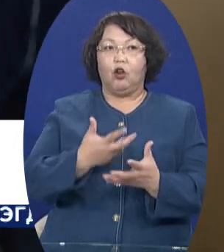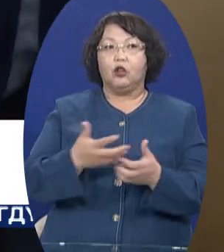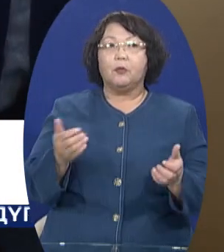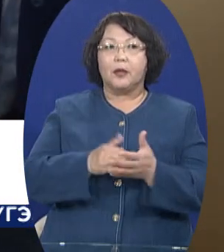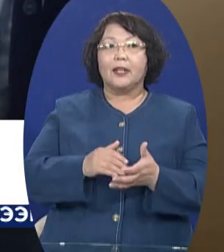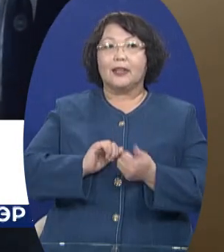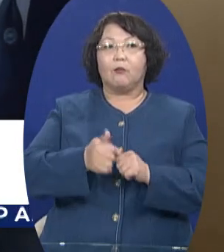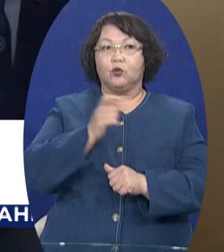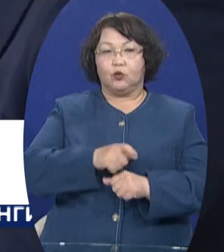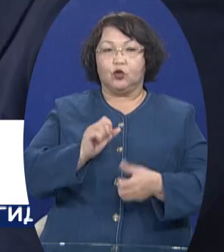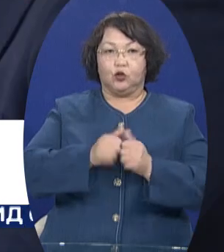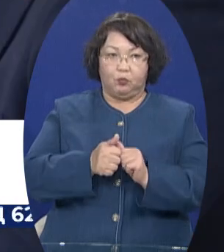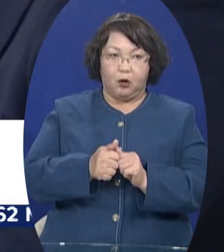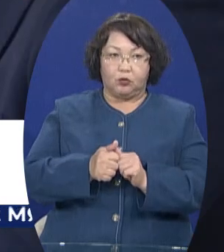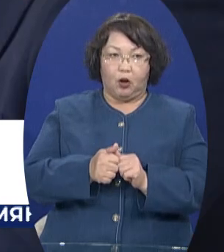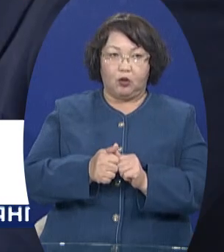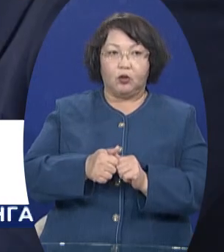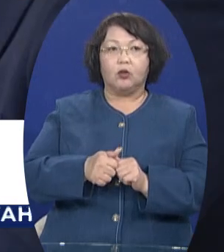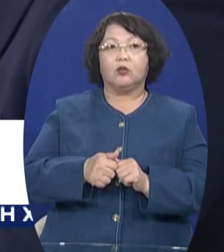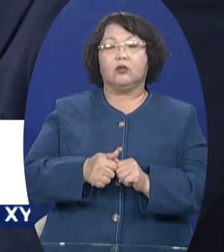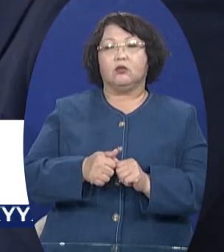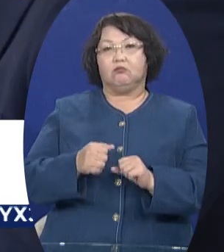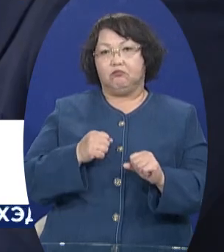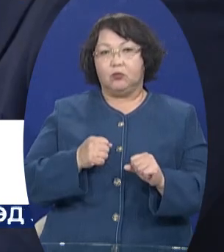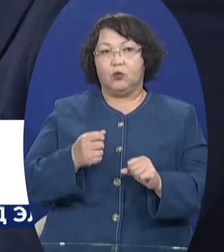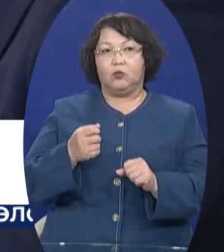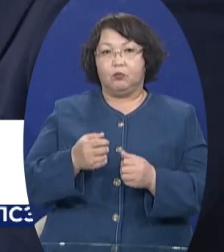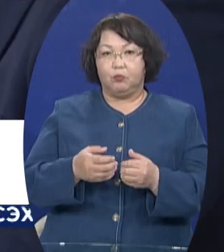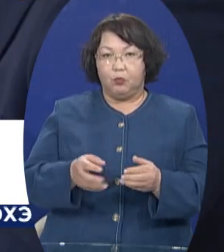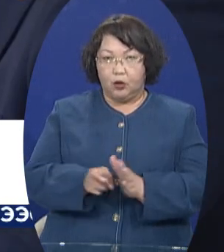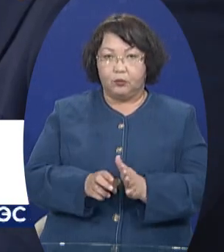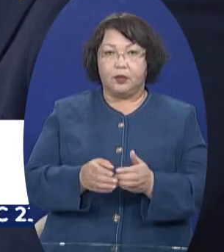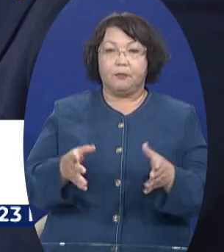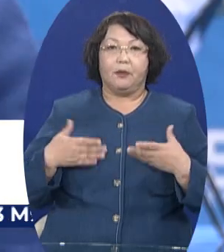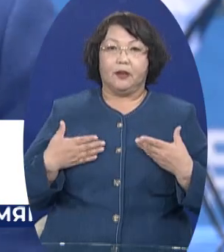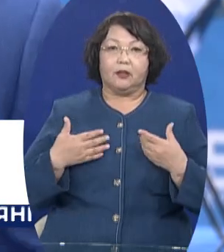спортоор хичээлэх үү таалга нээгдэж байгаад баяртай байгаагаа илэрхийллээ.